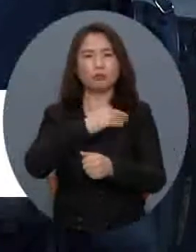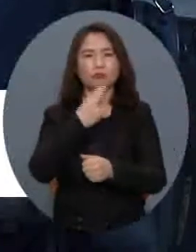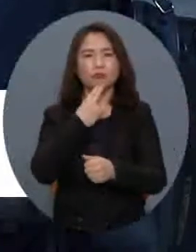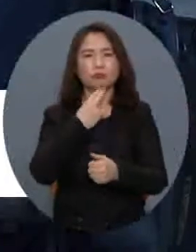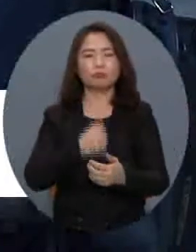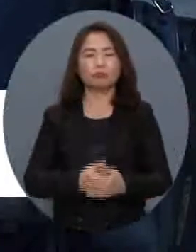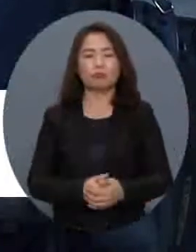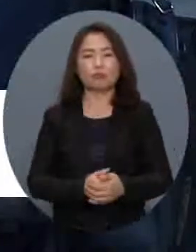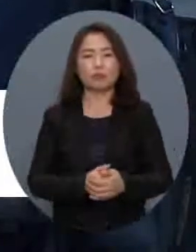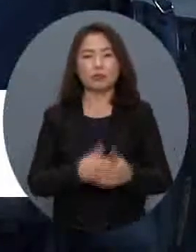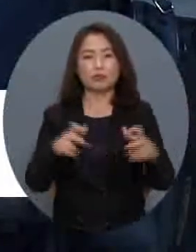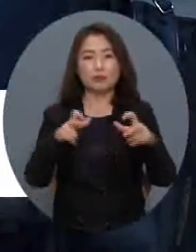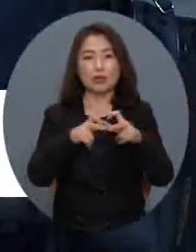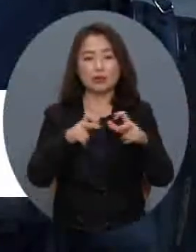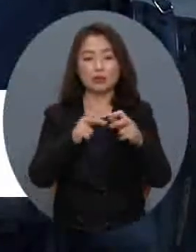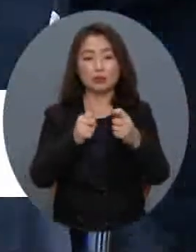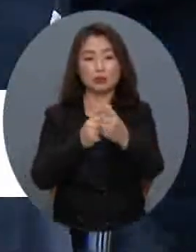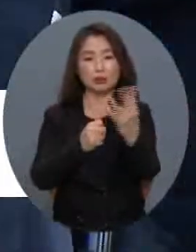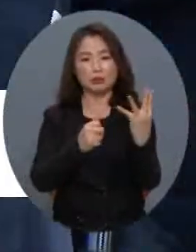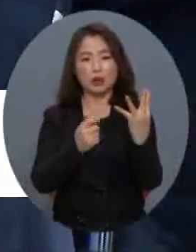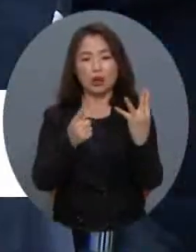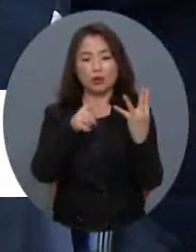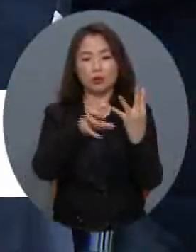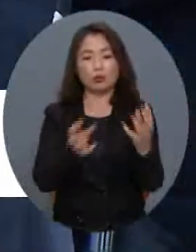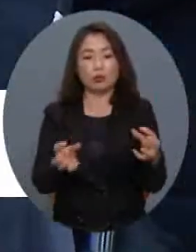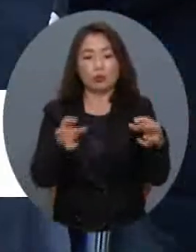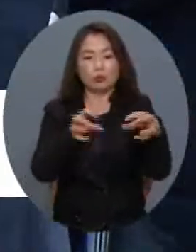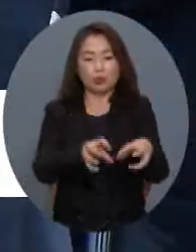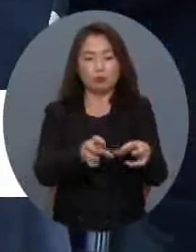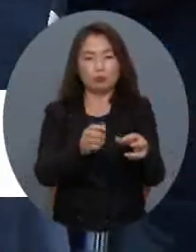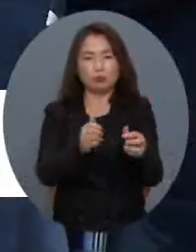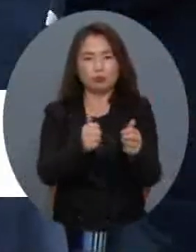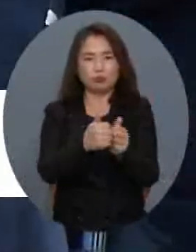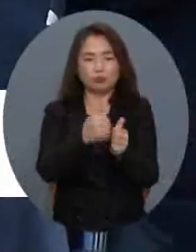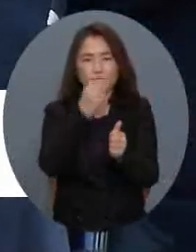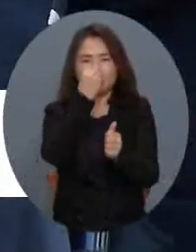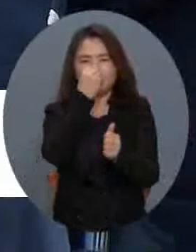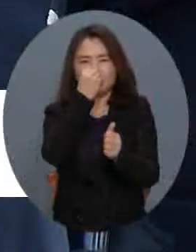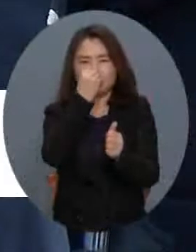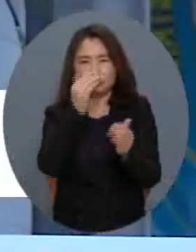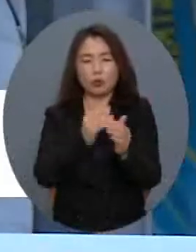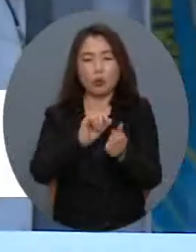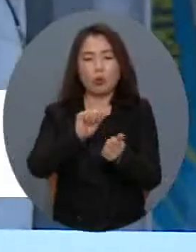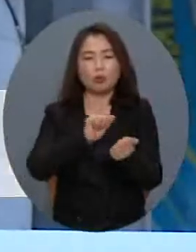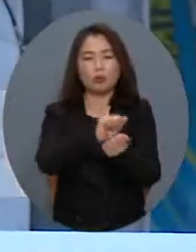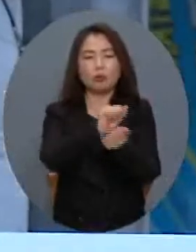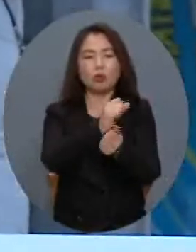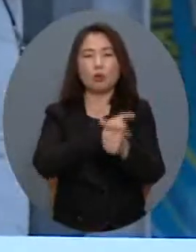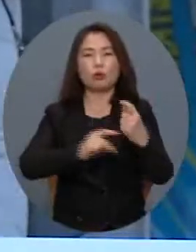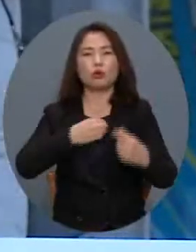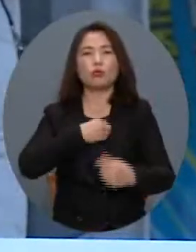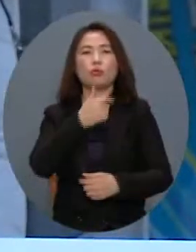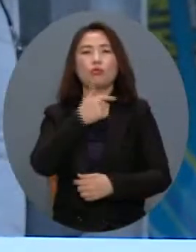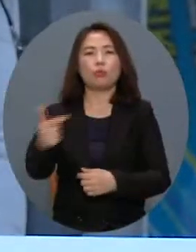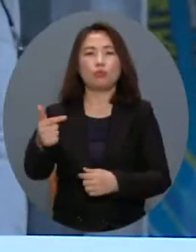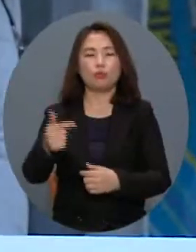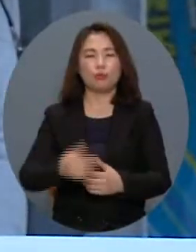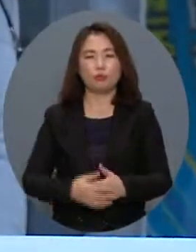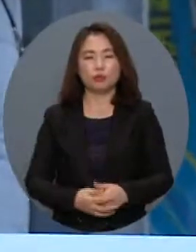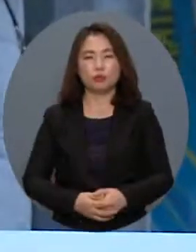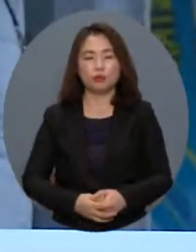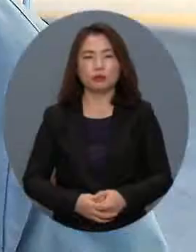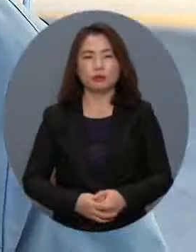없고 장애인 여러 명이 한 곳에 모여 있다 보니 위험성은 오히려 더 높아질 수 있다는